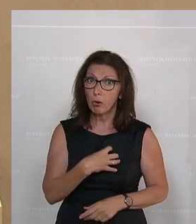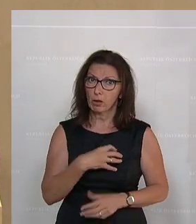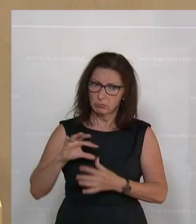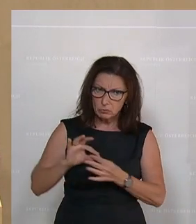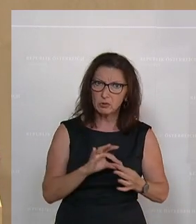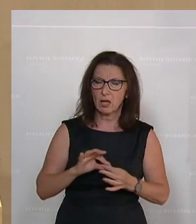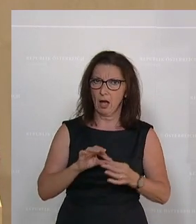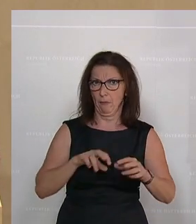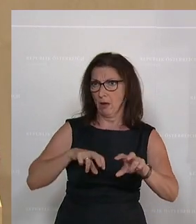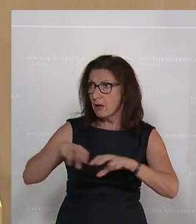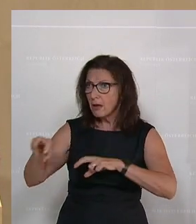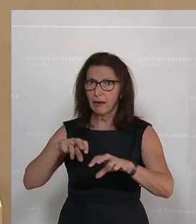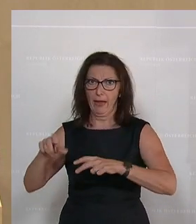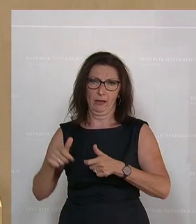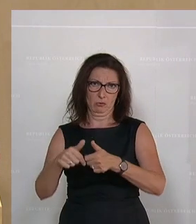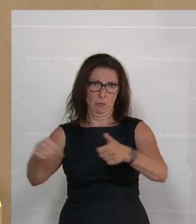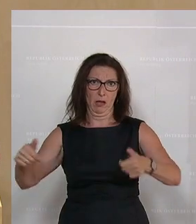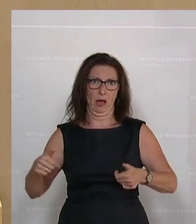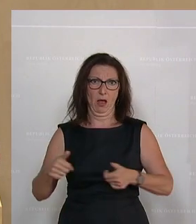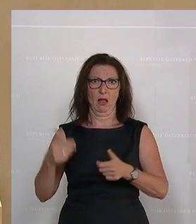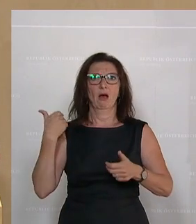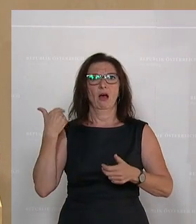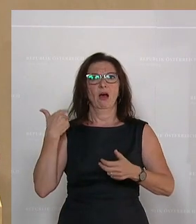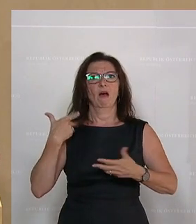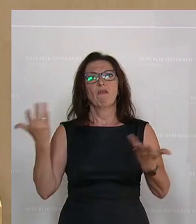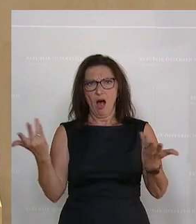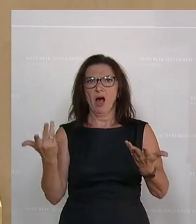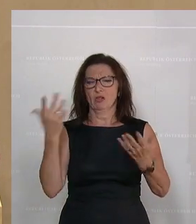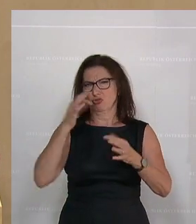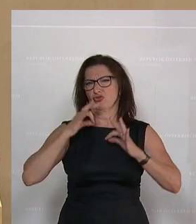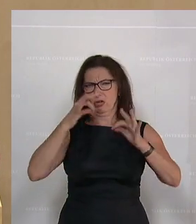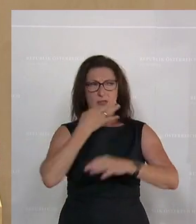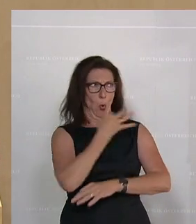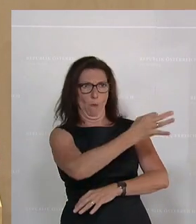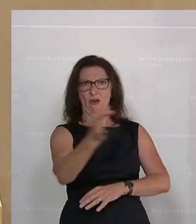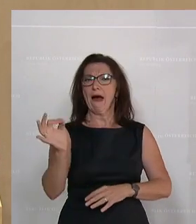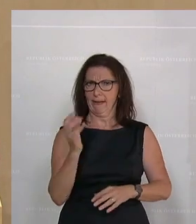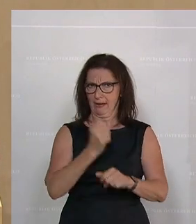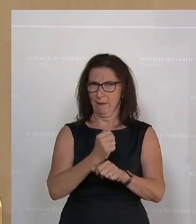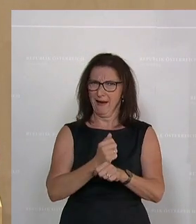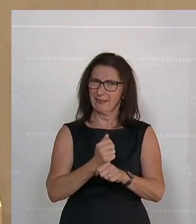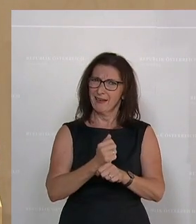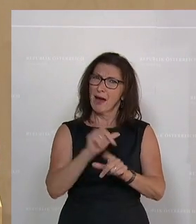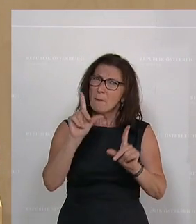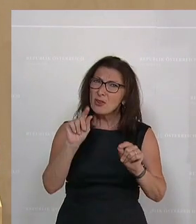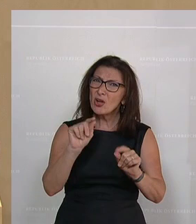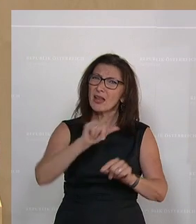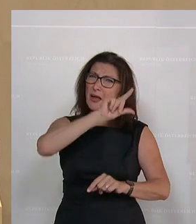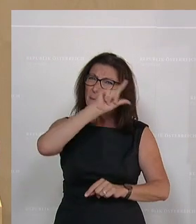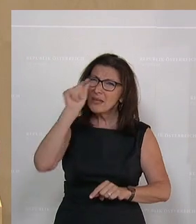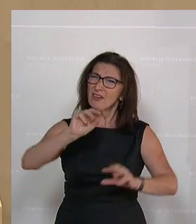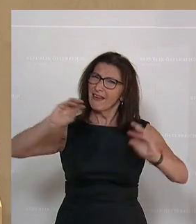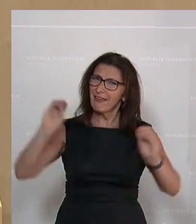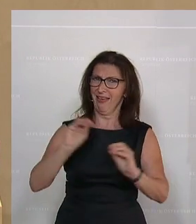aktuellen straßenbefragung eines großen österreichischen mediums das sind menschen die echte sorgen haben jeden tag und diese